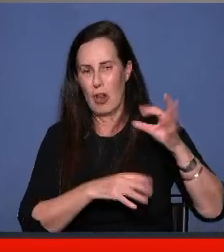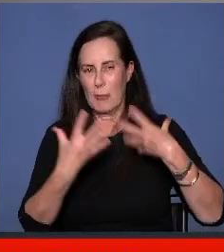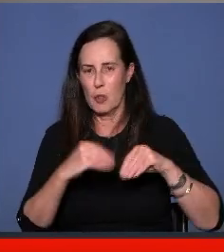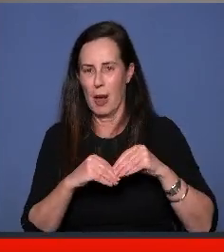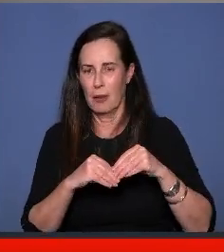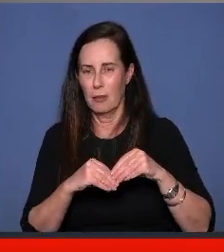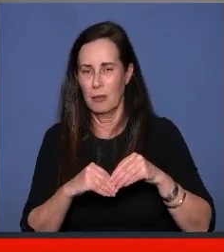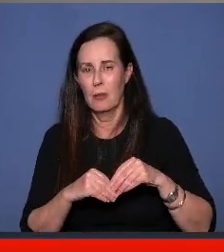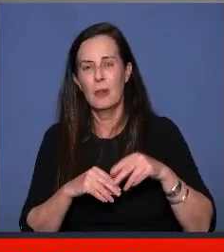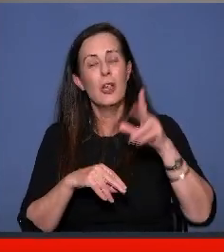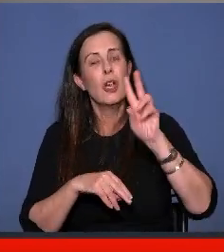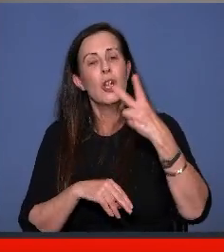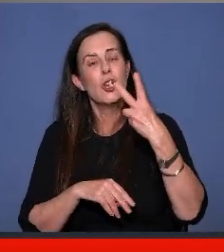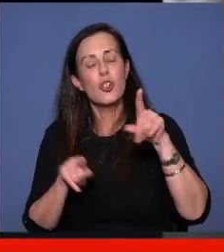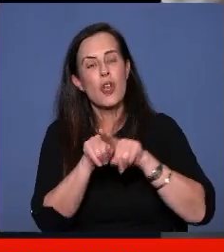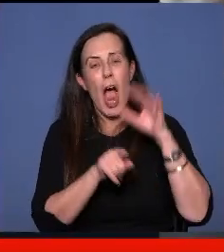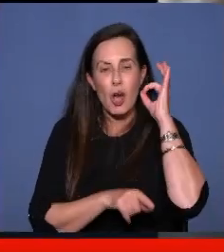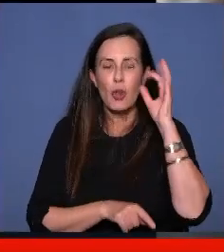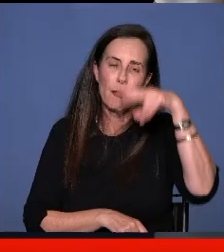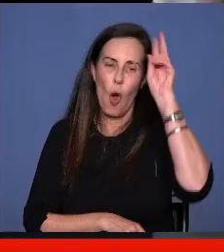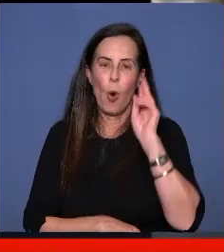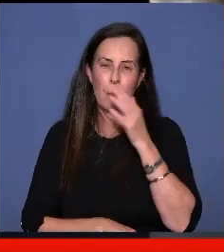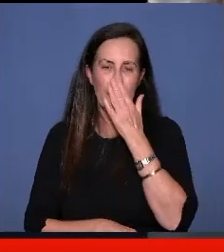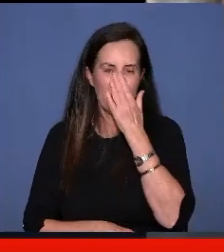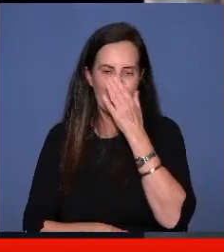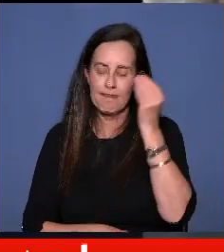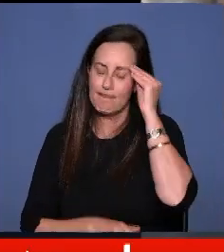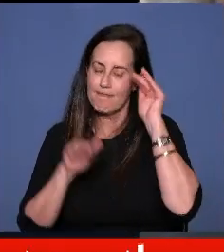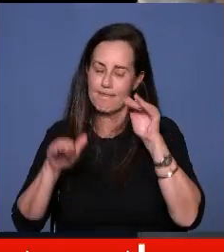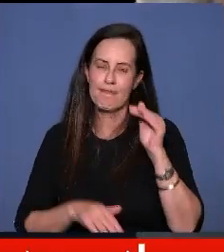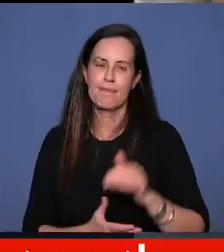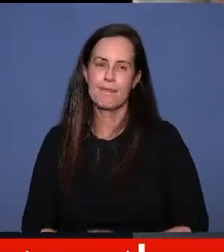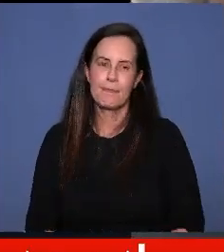הניח אחריו שתי אחיות והורים. יהי זכר הנופלים ברוך.